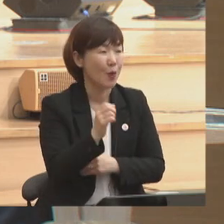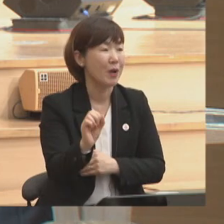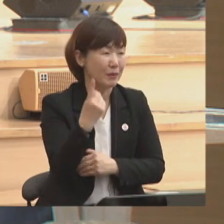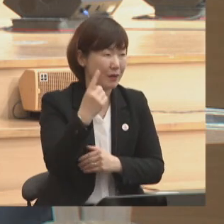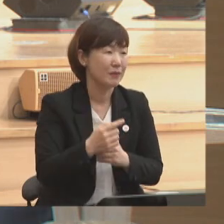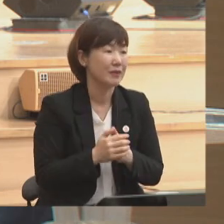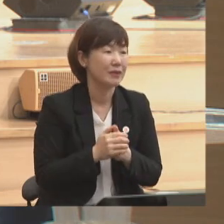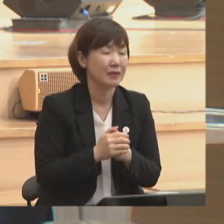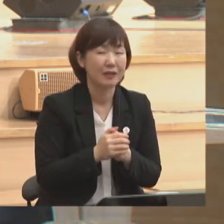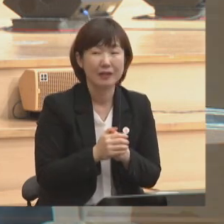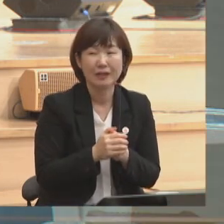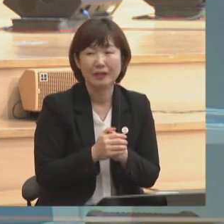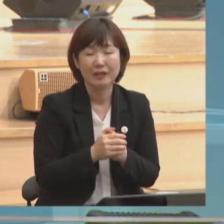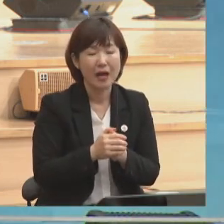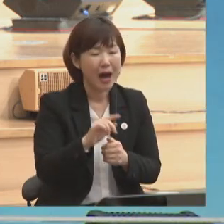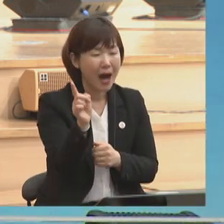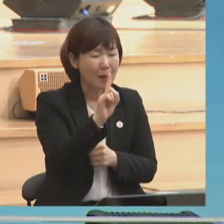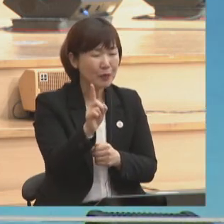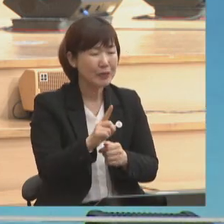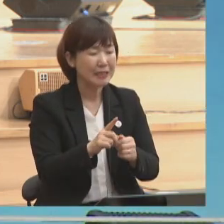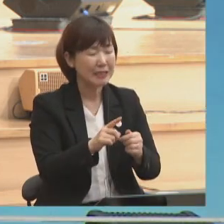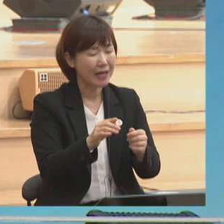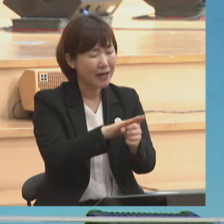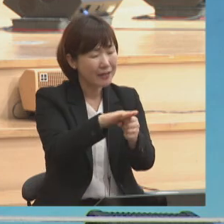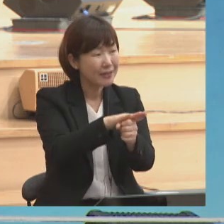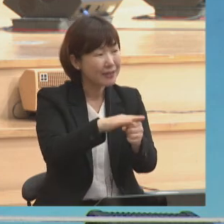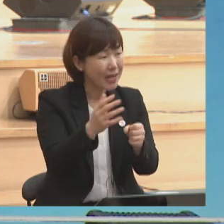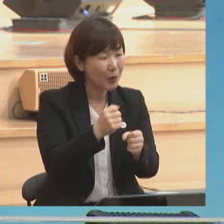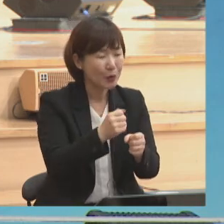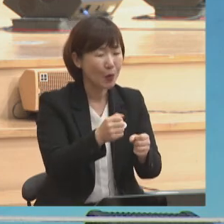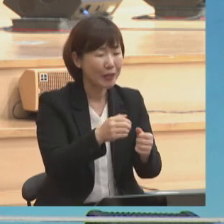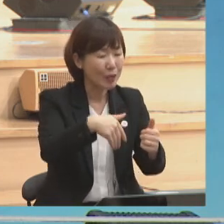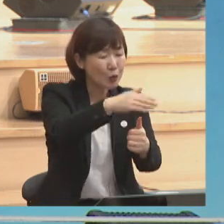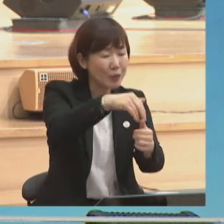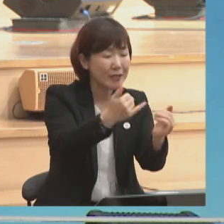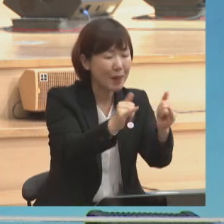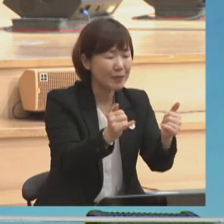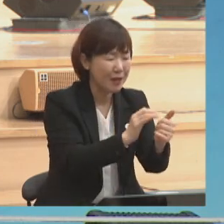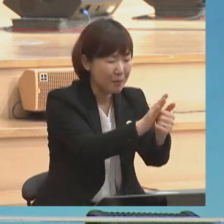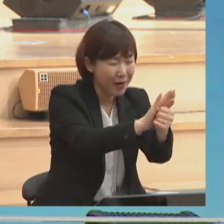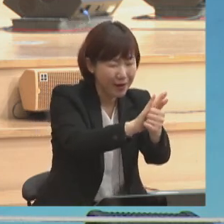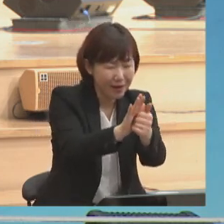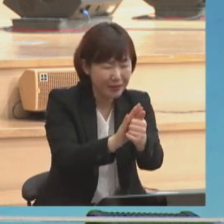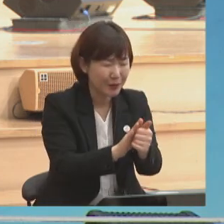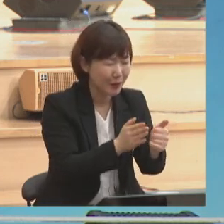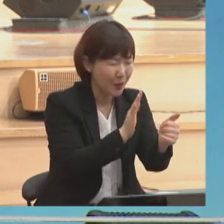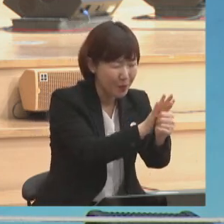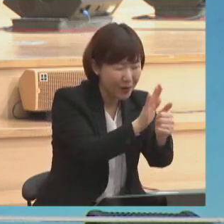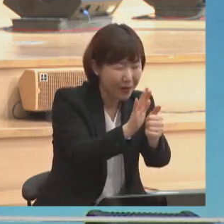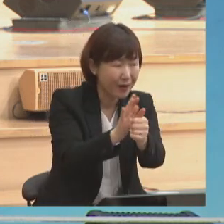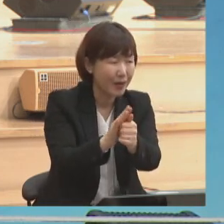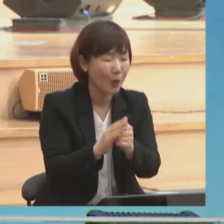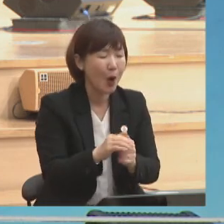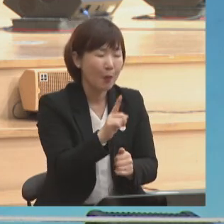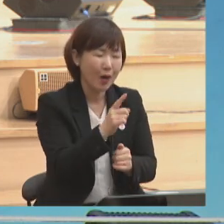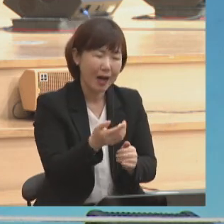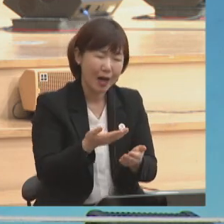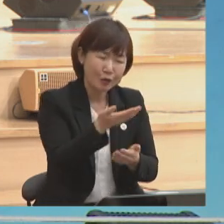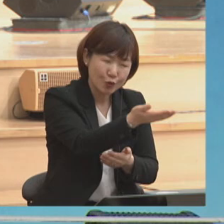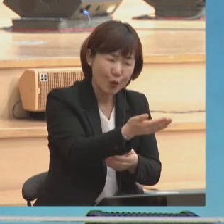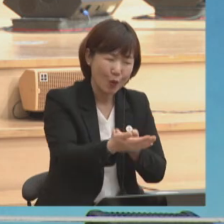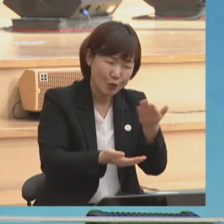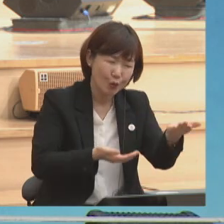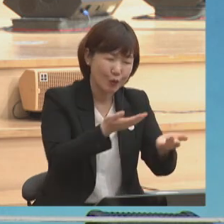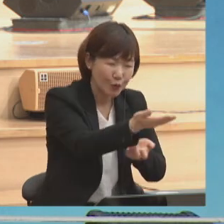아멘. 아무리 사랑으로 우리가 주변을 섬겨도 뭘 주는 것뿐만 아니라 뭘 달라고 해서 관계가